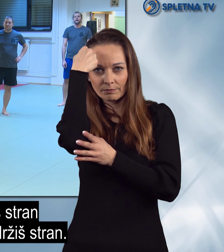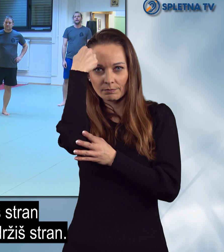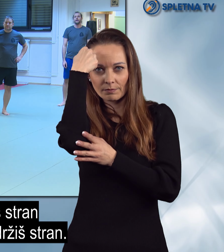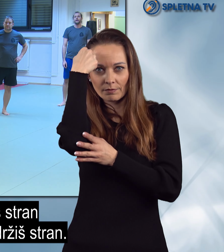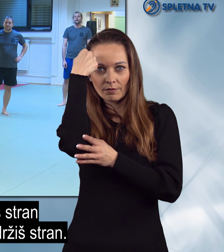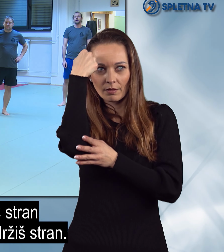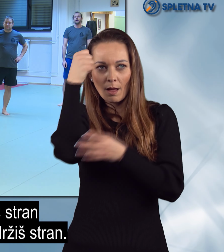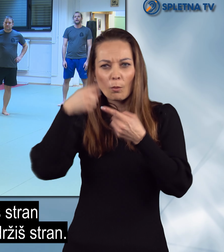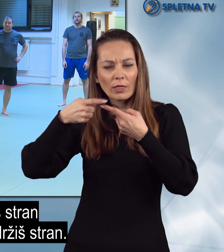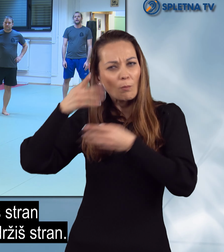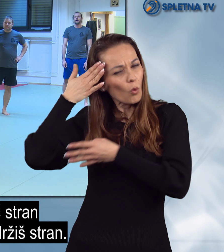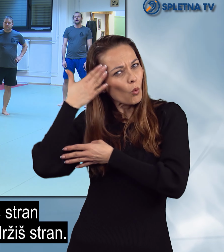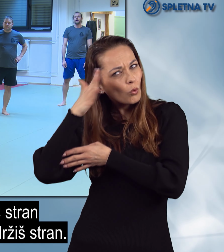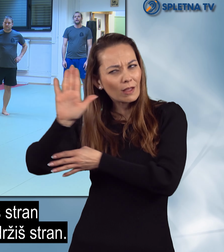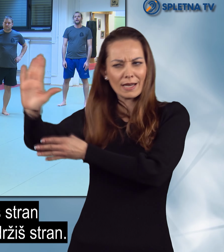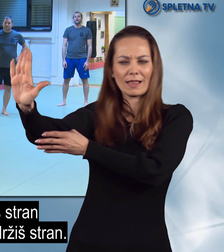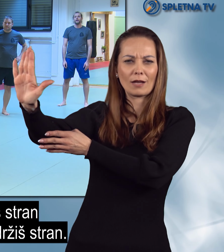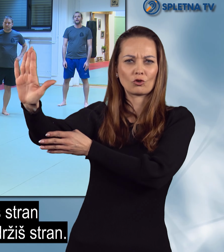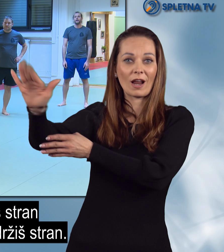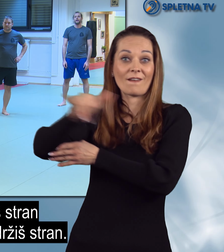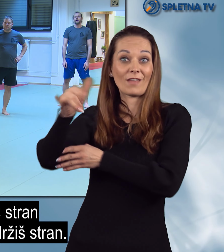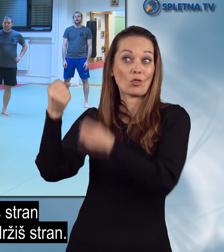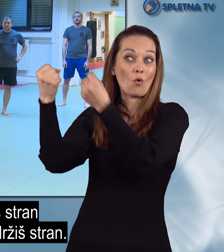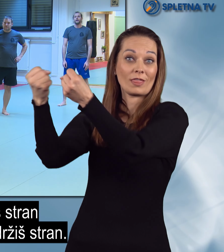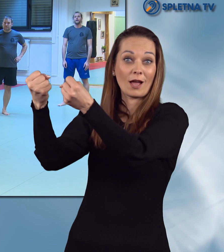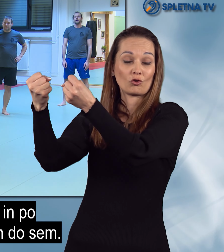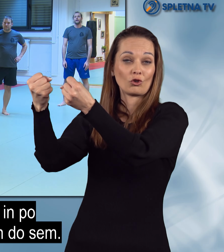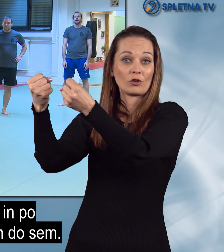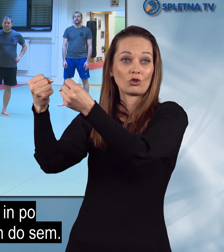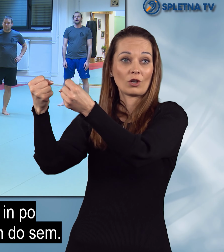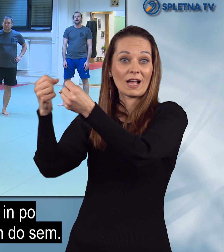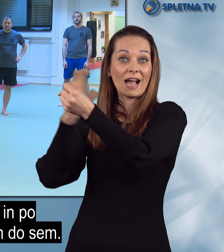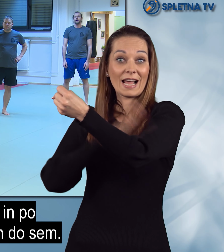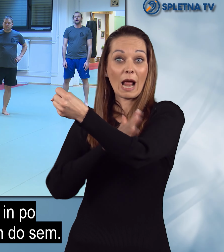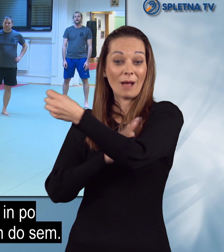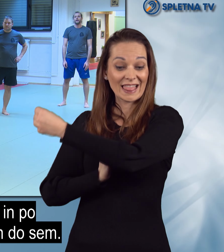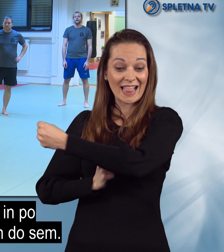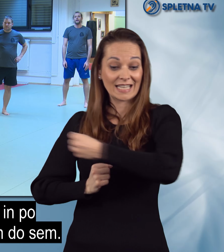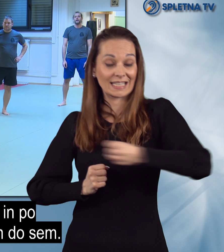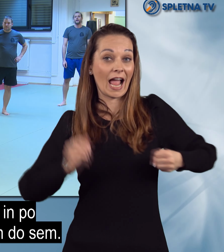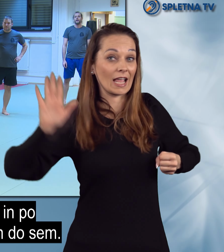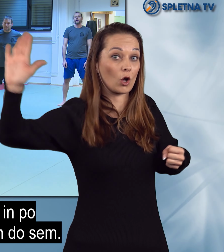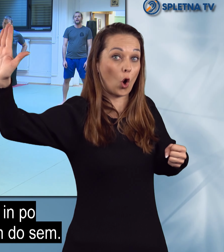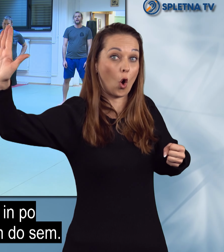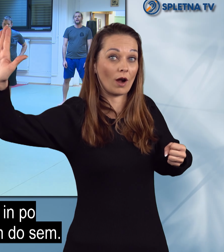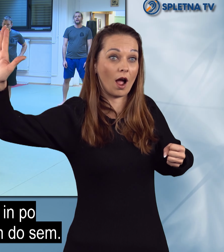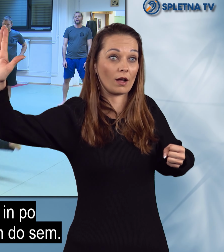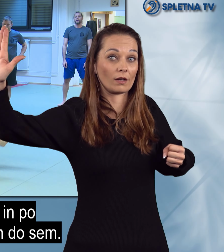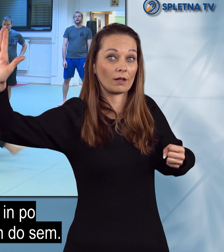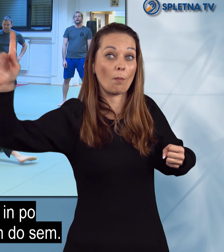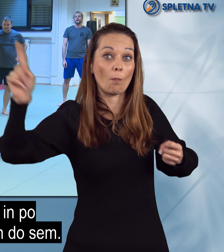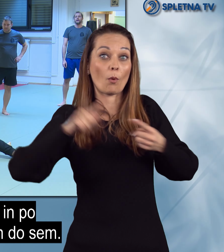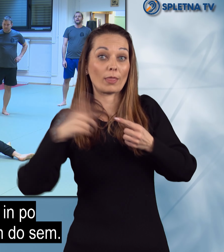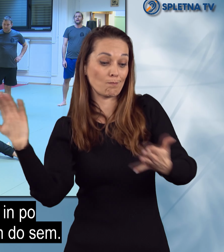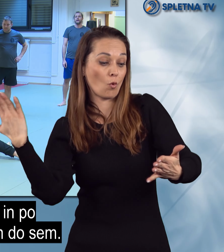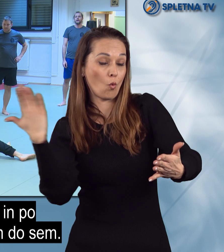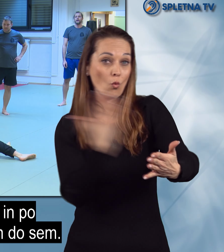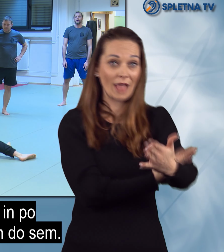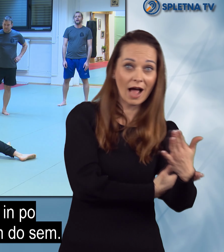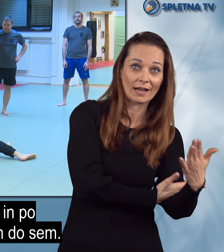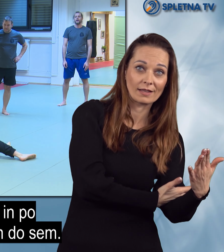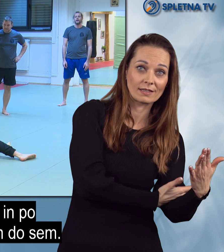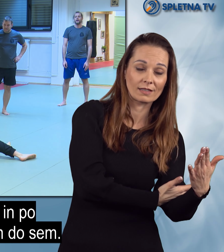držiš, rahlo nazaj, ker že imaš roko tu, udarec po komolci, se pravi, dol in